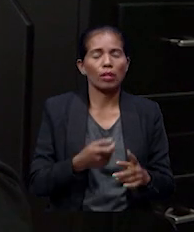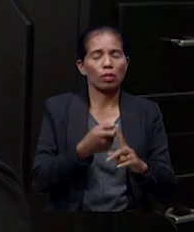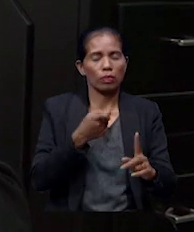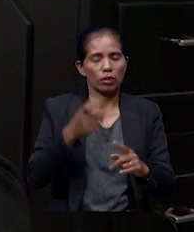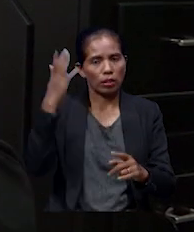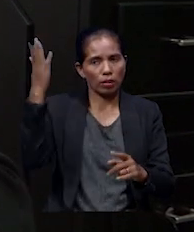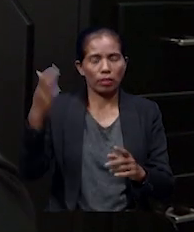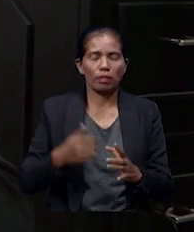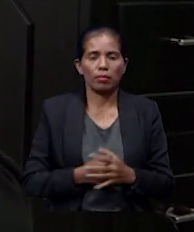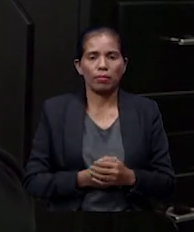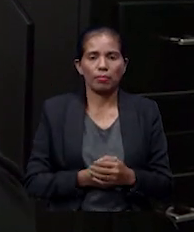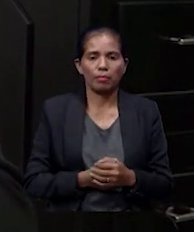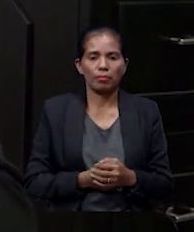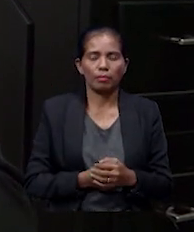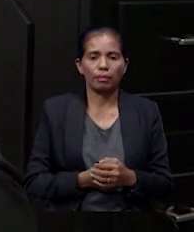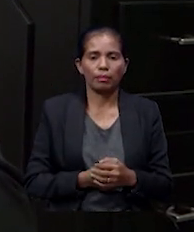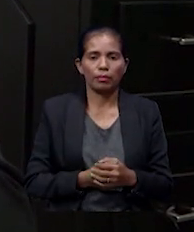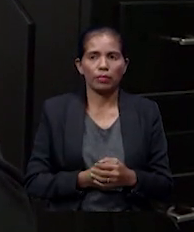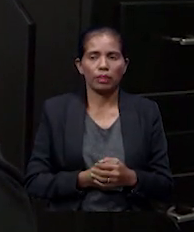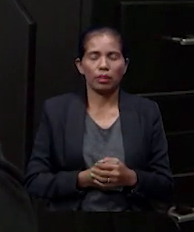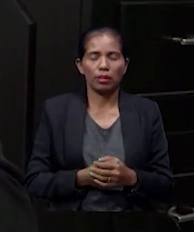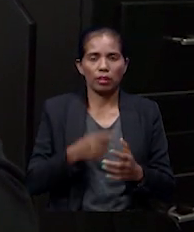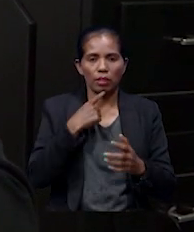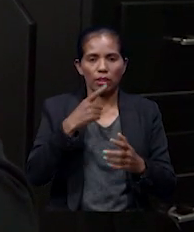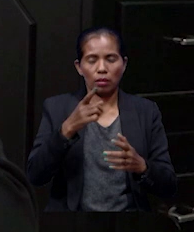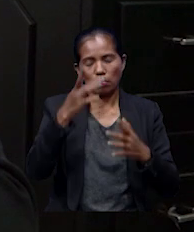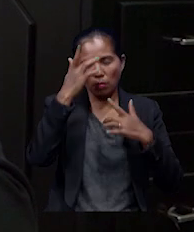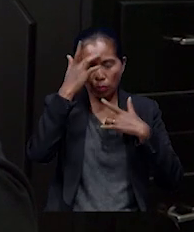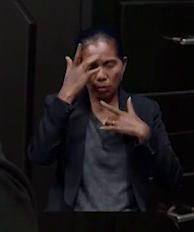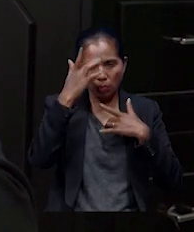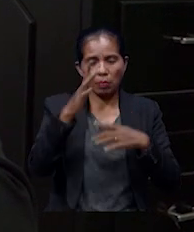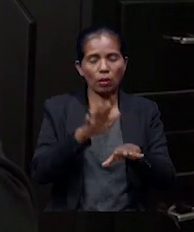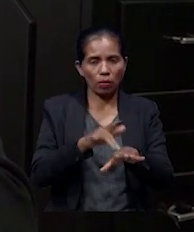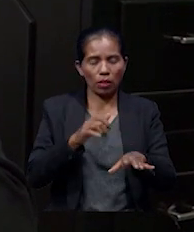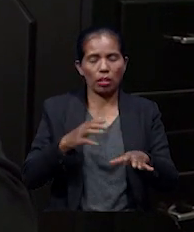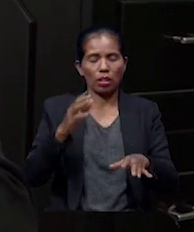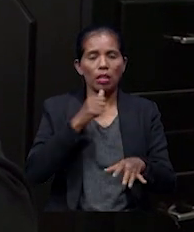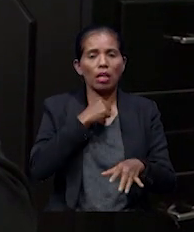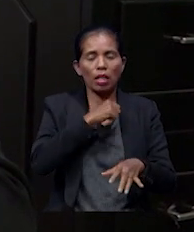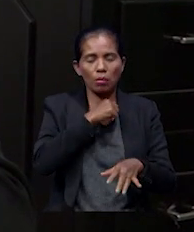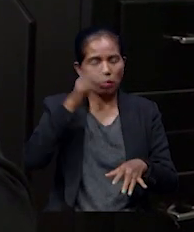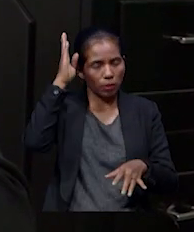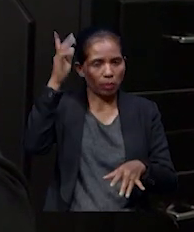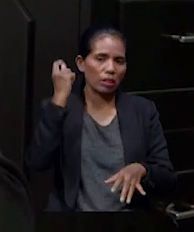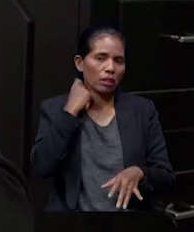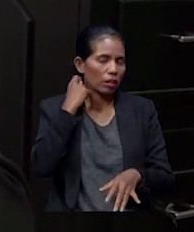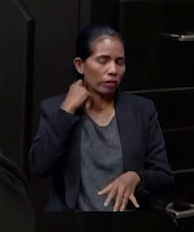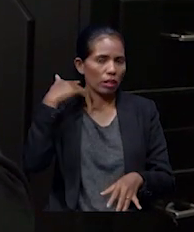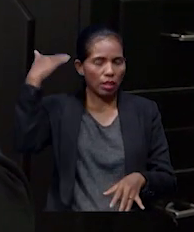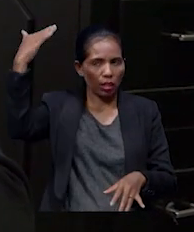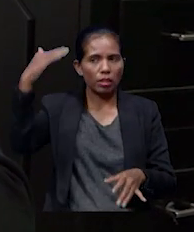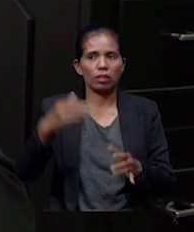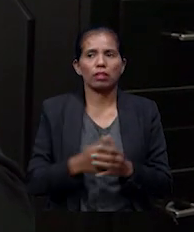am kondisau nene maka feta ba iha am bispo nene tensau nene aslos haloto